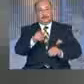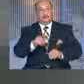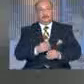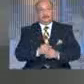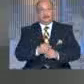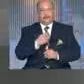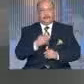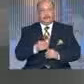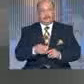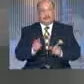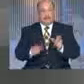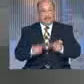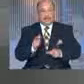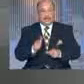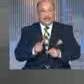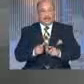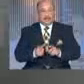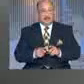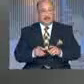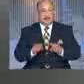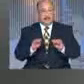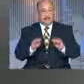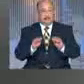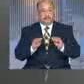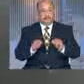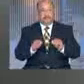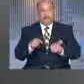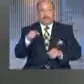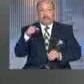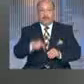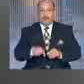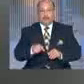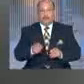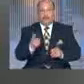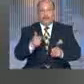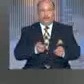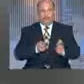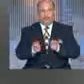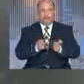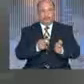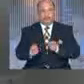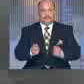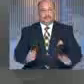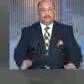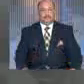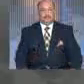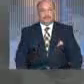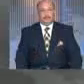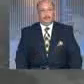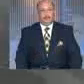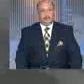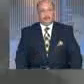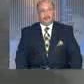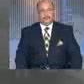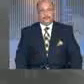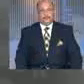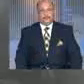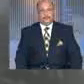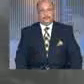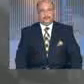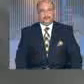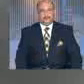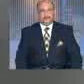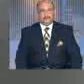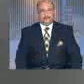نتاعه والمواد الأولية، وآخر شيء هو علاقة الباعث بالمحيط نتاعه. المشاريع تأتي في إطار شراكة بين